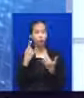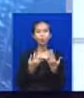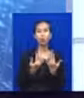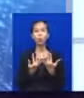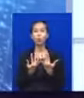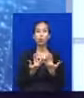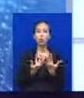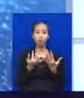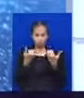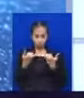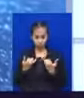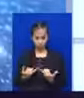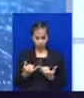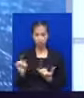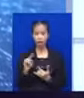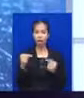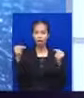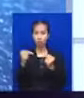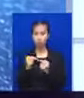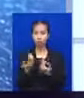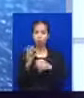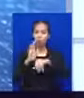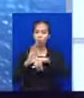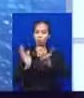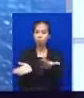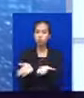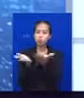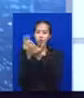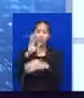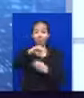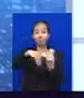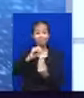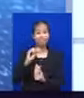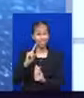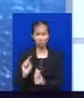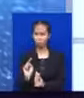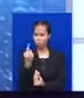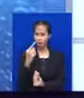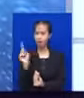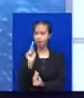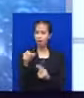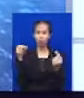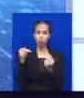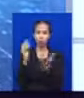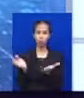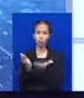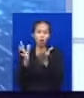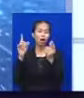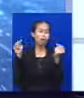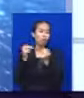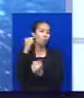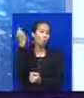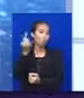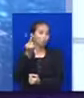คอยกันมานะคะในที่สุดมาตรการกระตุ้นเศรษฐกิจรอบใหม่ก็ออกมาแล้วค่ะซึ่งก็เป็นมาตรการกระตุ้นการใช้จ่ายด้านการท่องเที่ยว